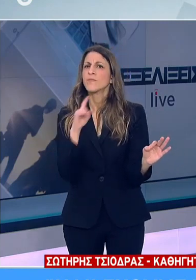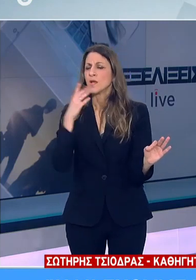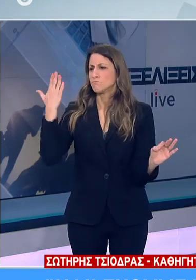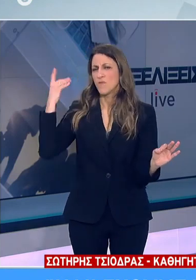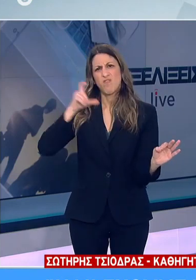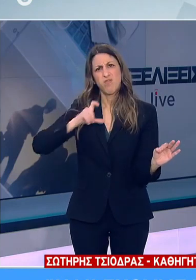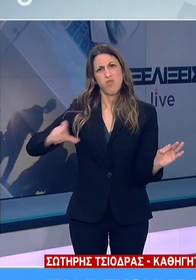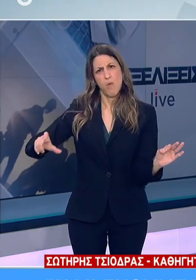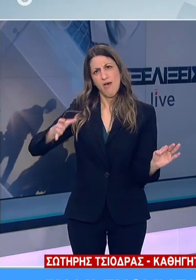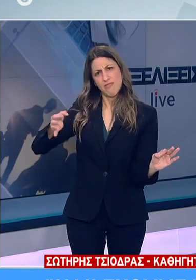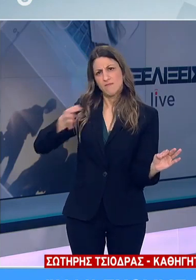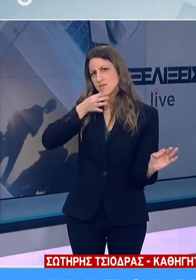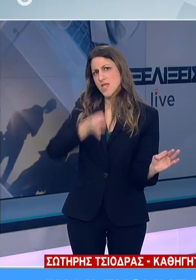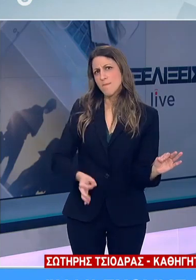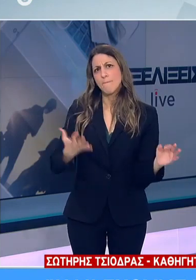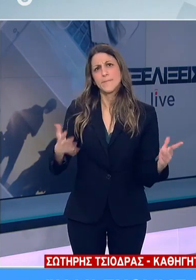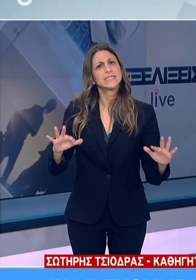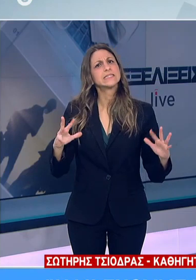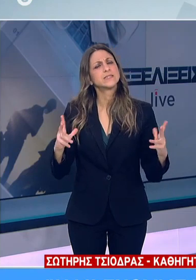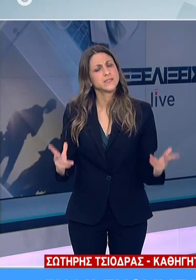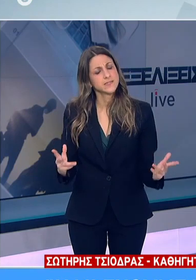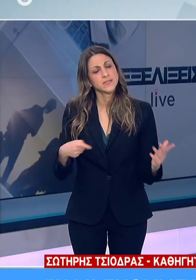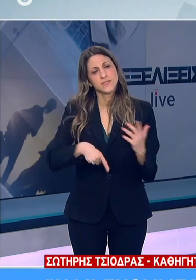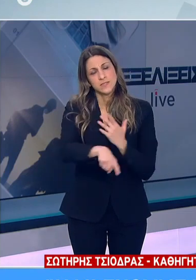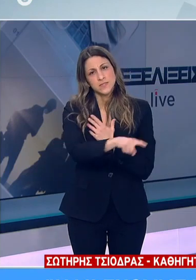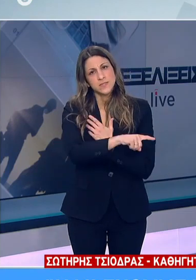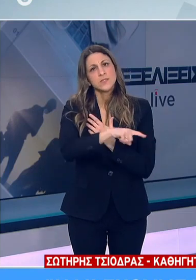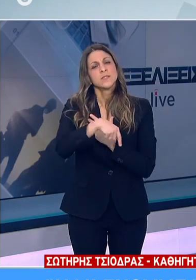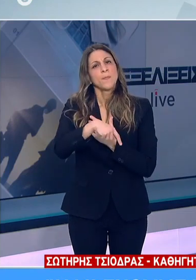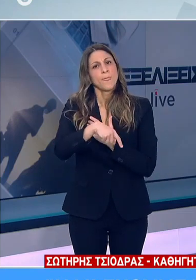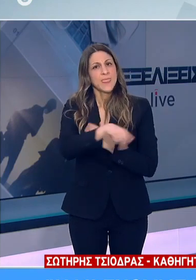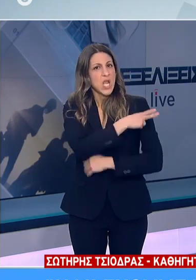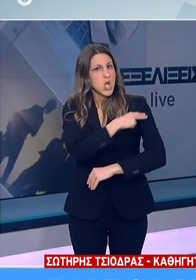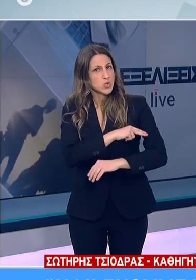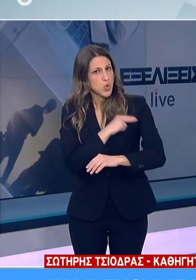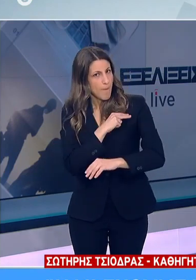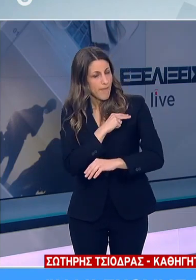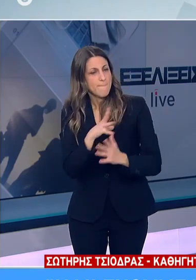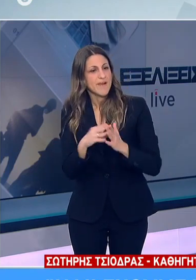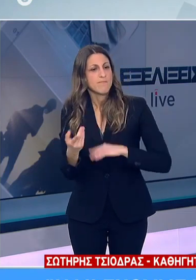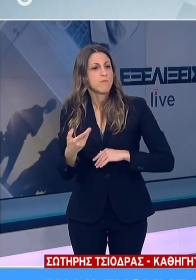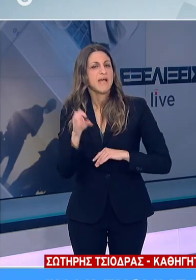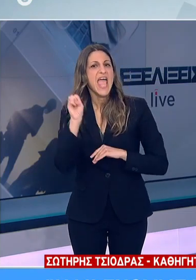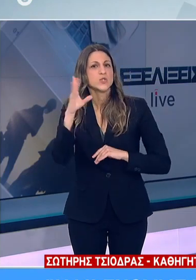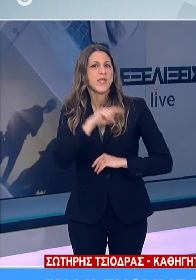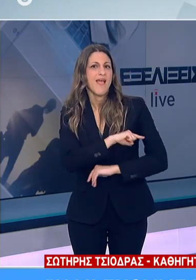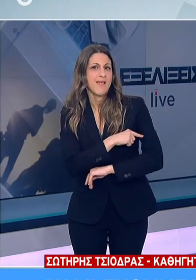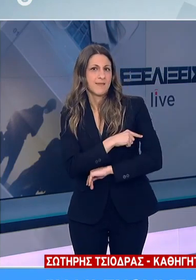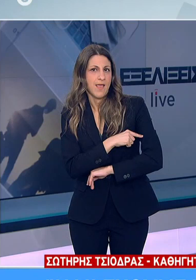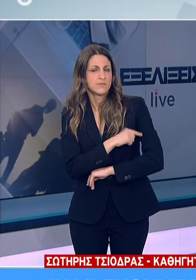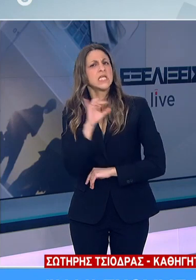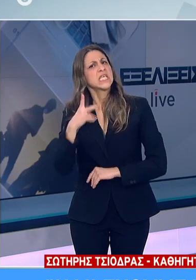προηγούμενες ημέρες, θα ξεκινήσει να επανέρχεται σε κανονικούς ρυθμούς, με συγκεκριμένους κανόνες, με όρους